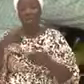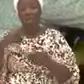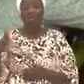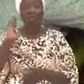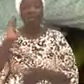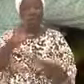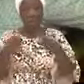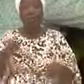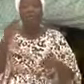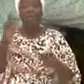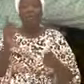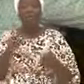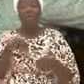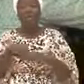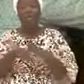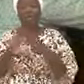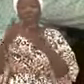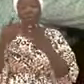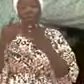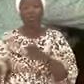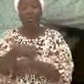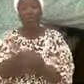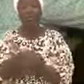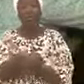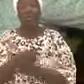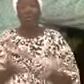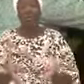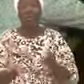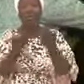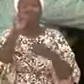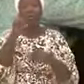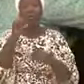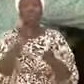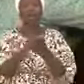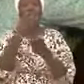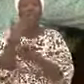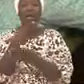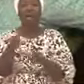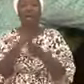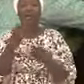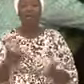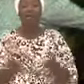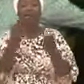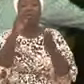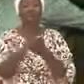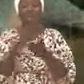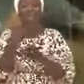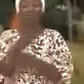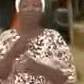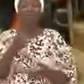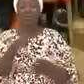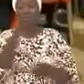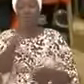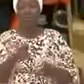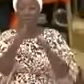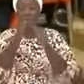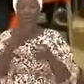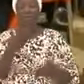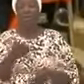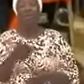va t'arriver d'un table d'un véritable n'attend que vous qu'il levait la mer que dieu bénisse la barre